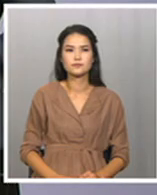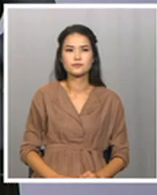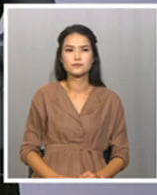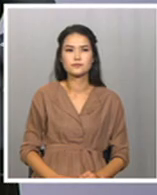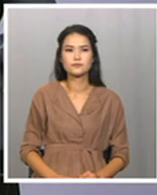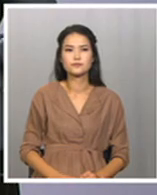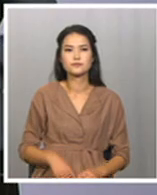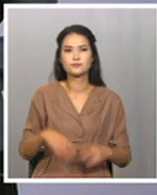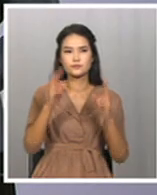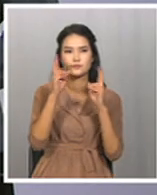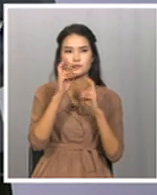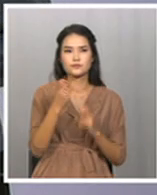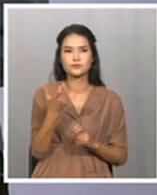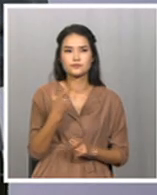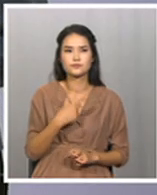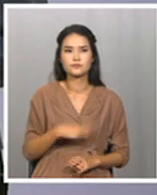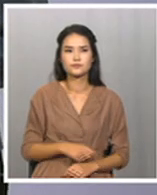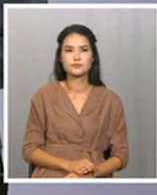Проверьте себя.